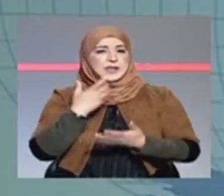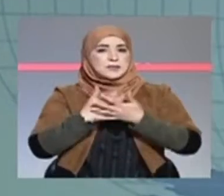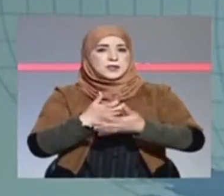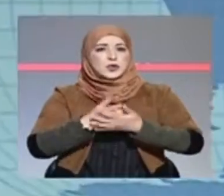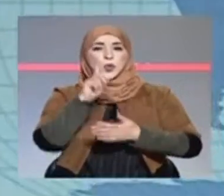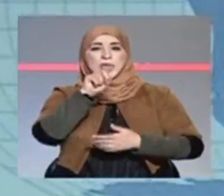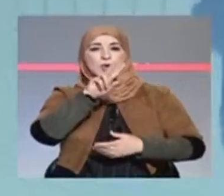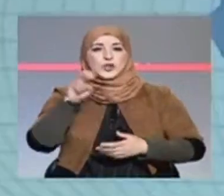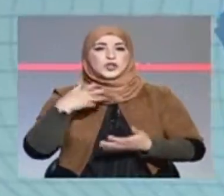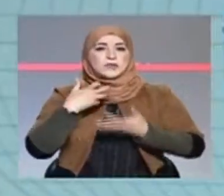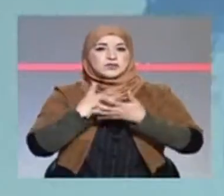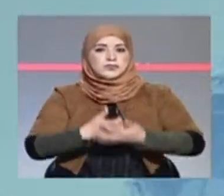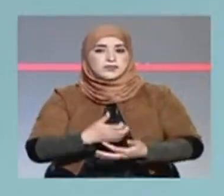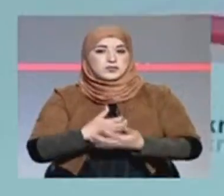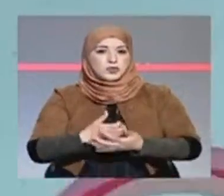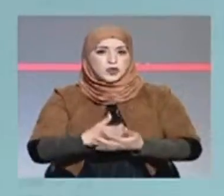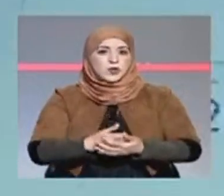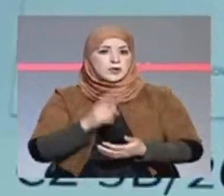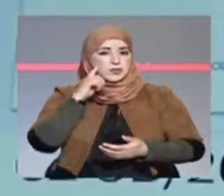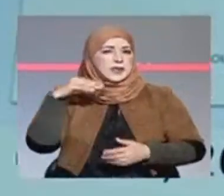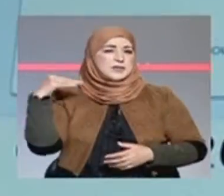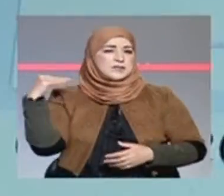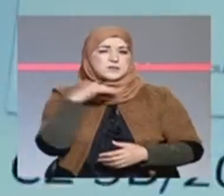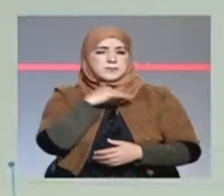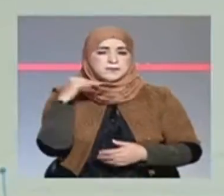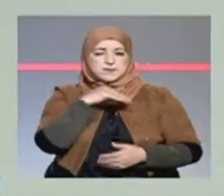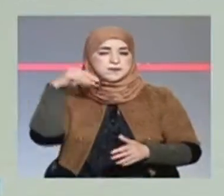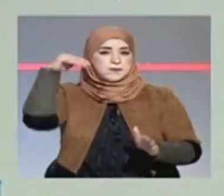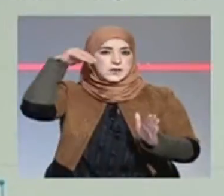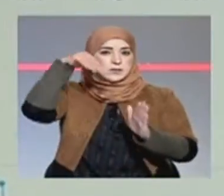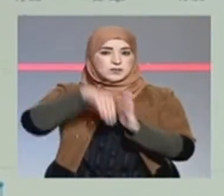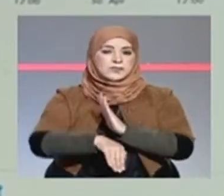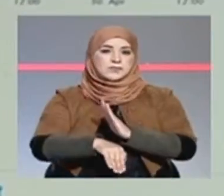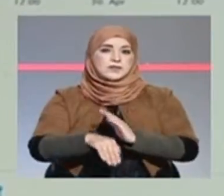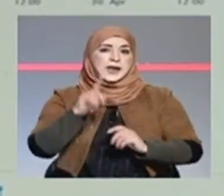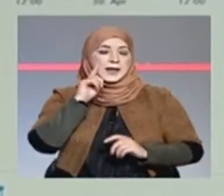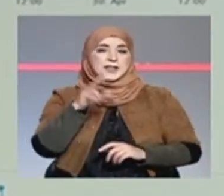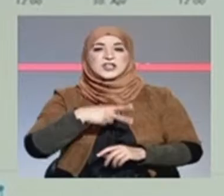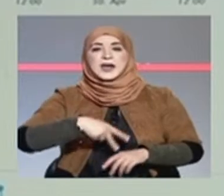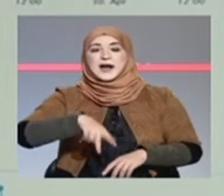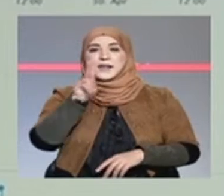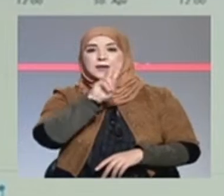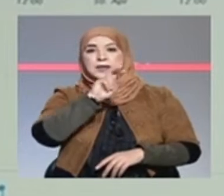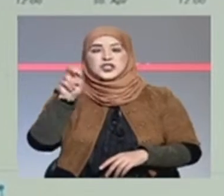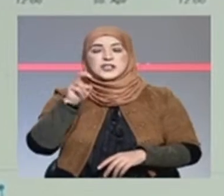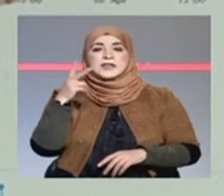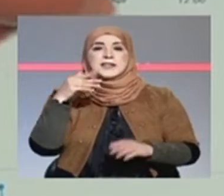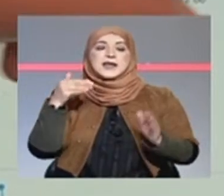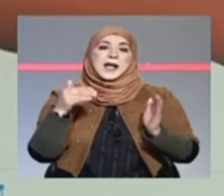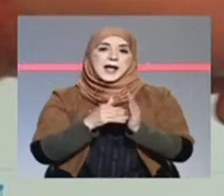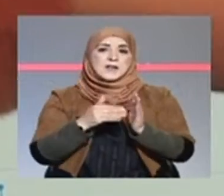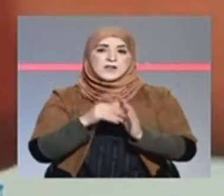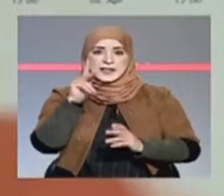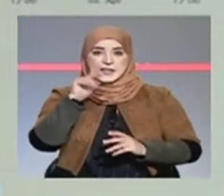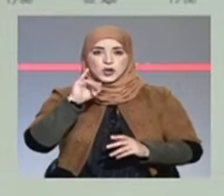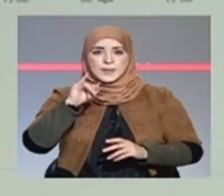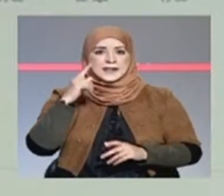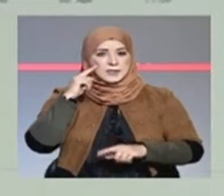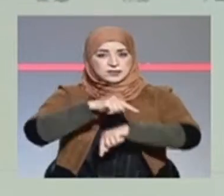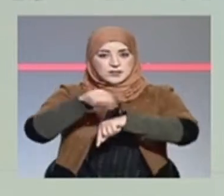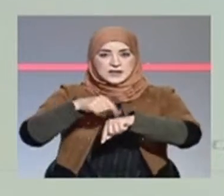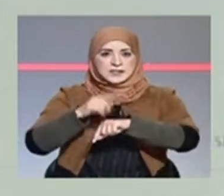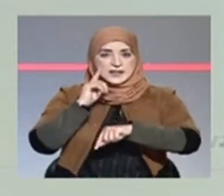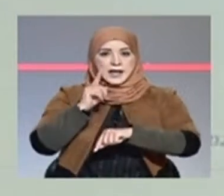وعشرين طنا ويزرعون الارض بسرعه كبيره جدا تفوق وعشرين الف كيلومتر في الساعه من كتب الى قدر مرحله ضبط